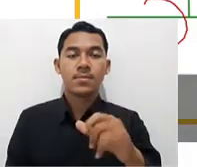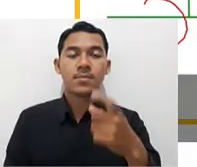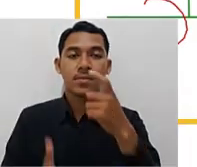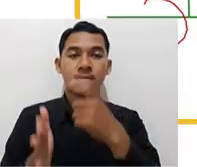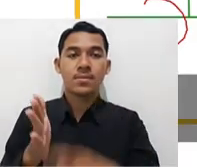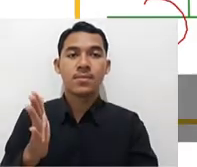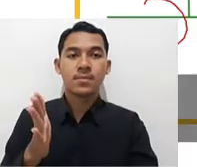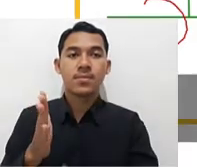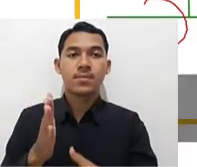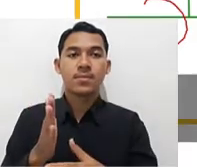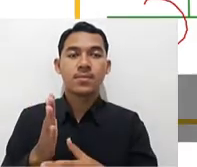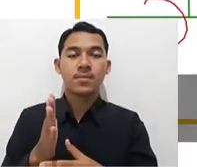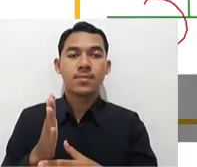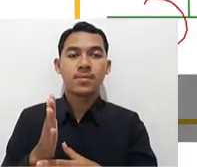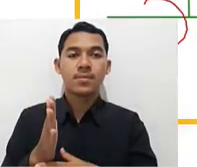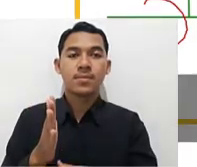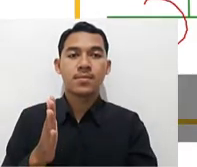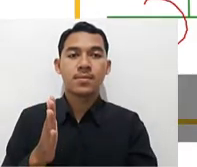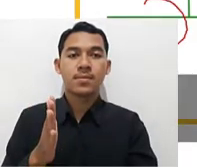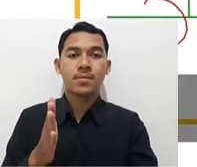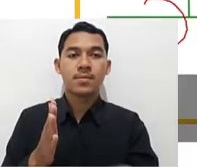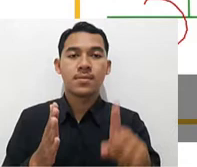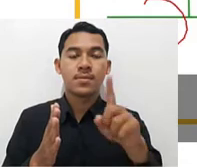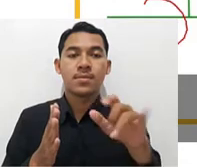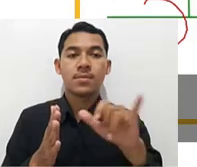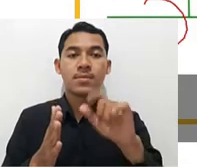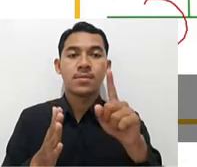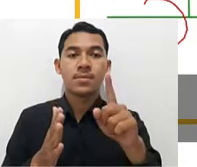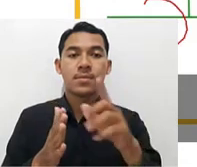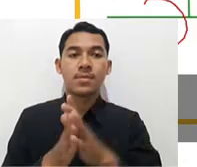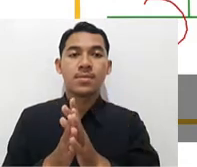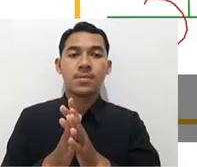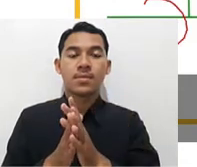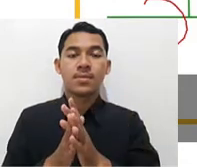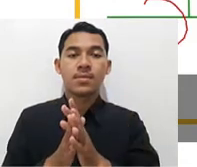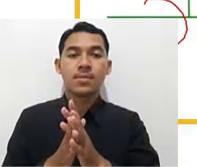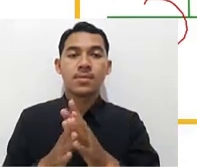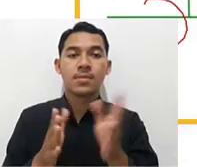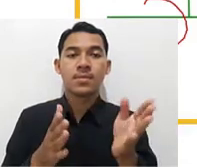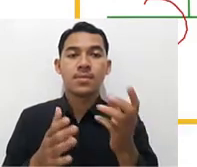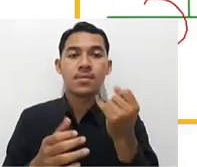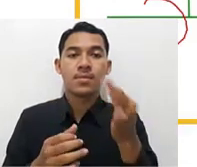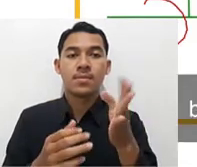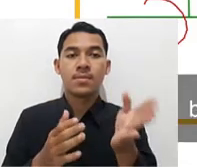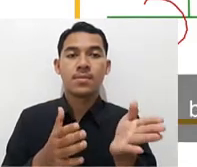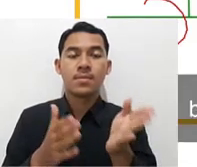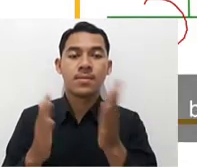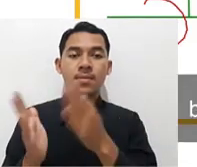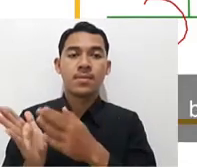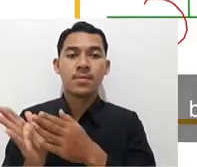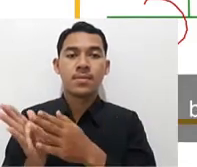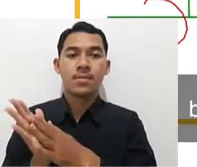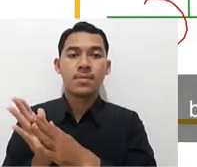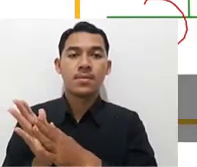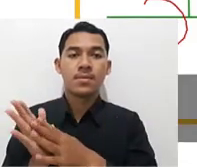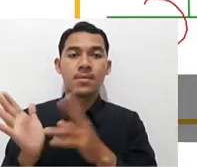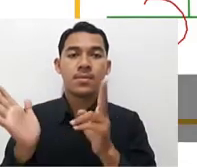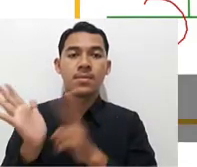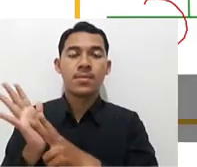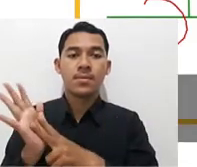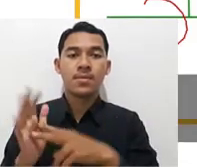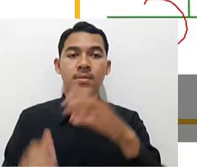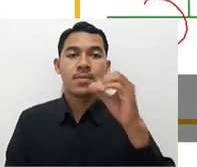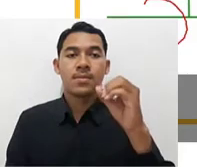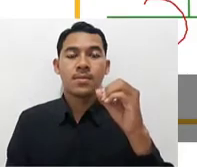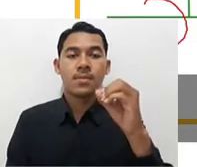nilai dari penyimpanan flip-flop ini di n-kan dengan 0. Sehingga berapapun nilainya kalau di n-kan dengan 0, hasilnya